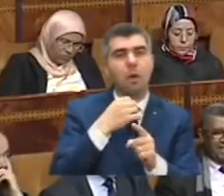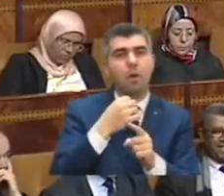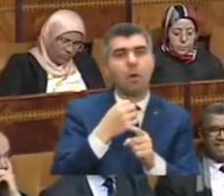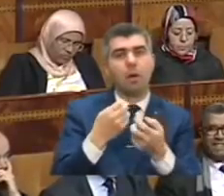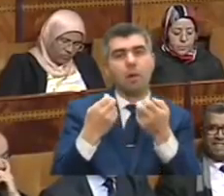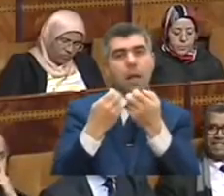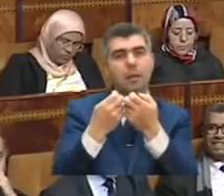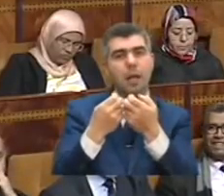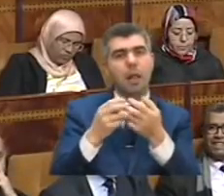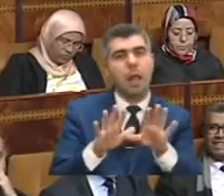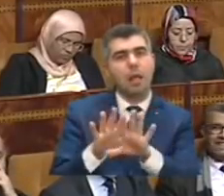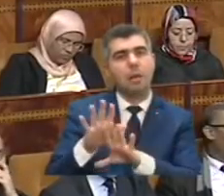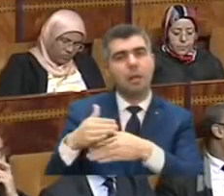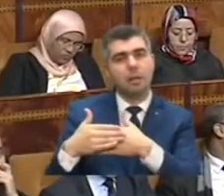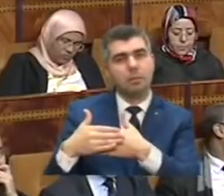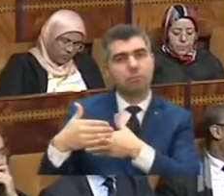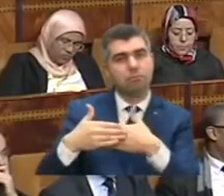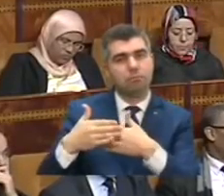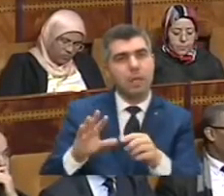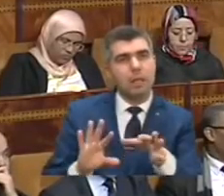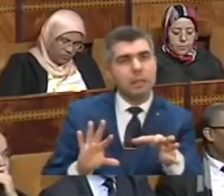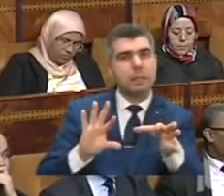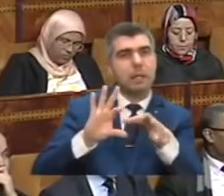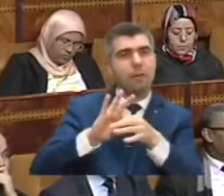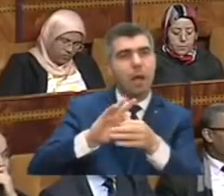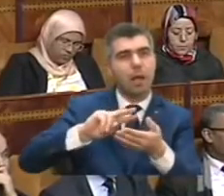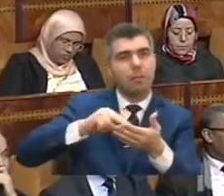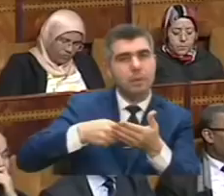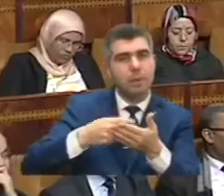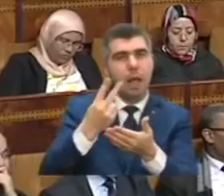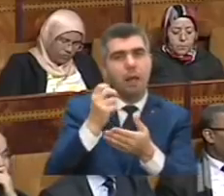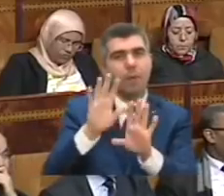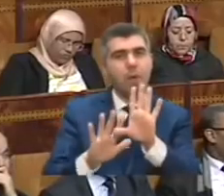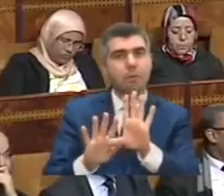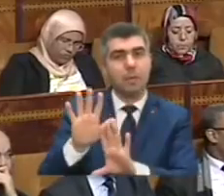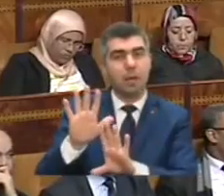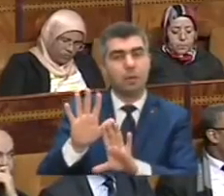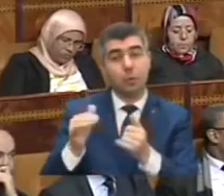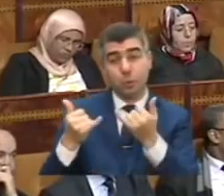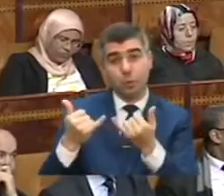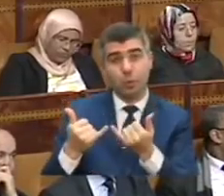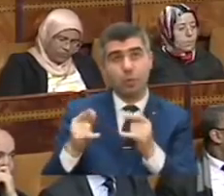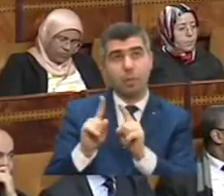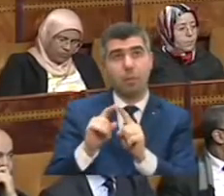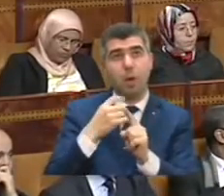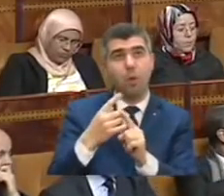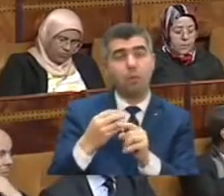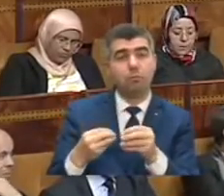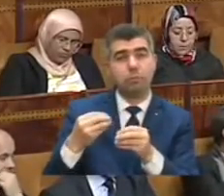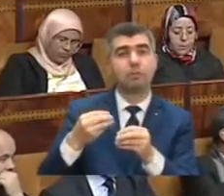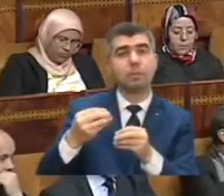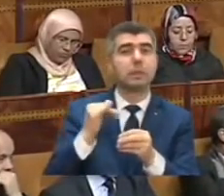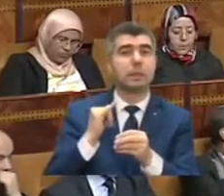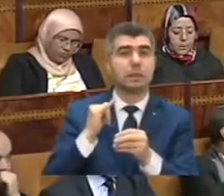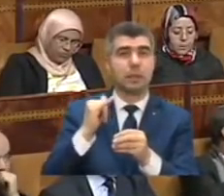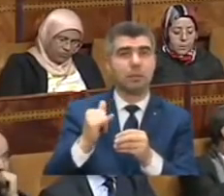نموذجا، كانت اتفاقية من 2015 اليوم شبه متوقفة شبه متعطرة. بغينا نعرفوا